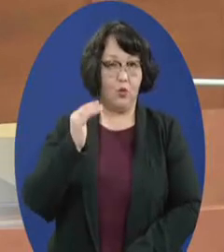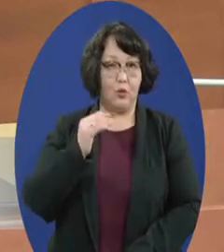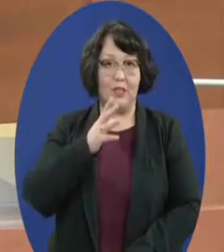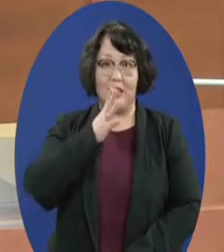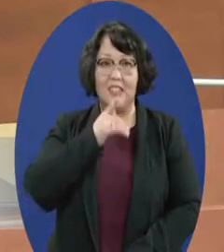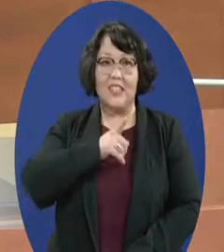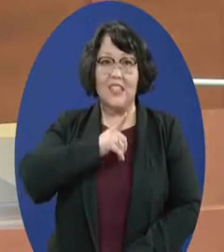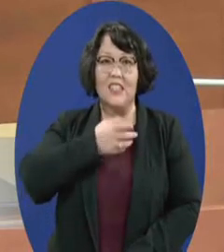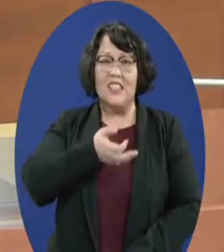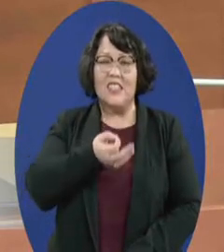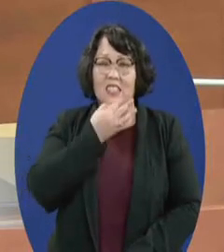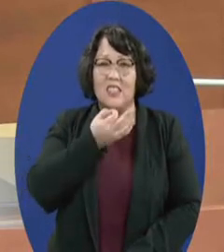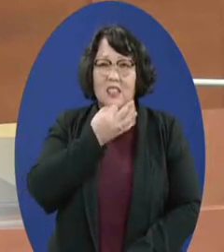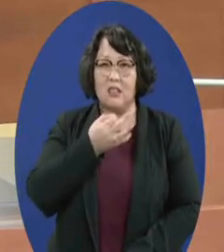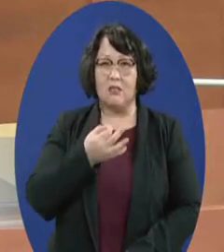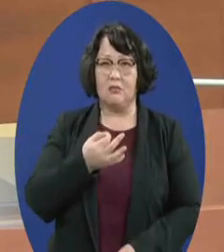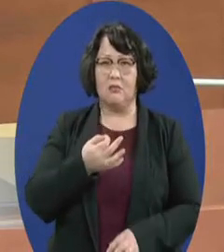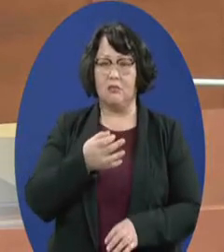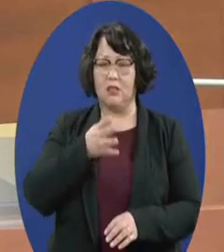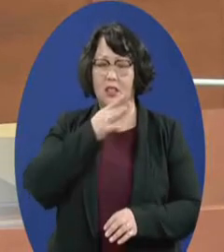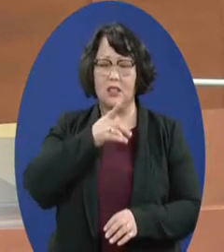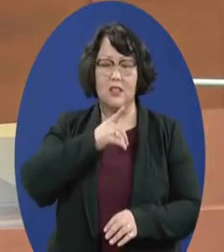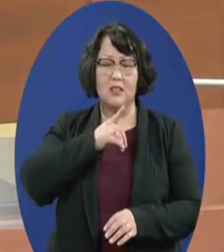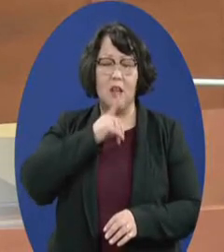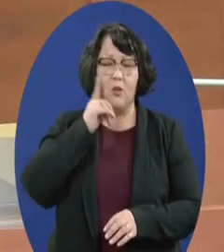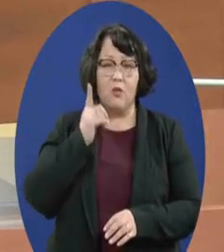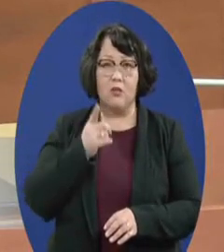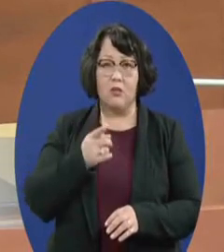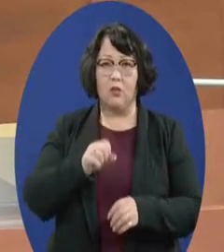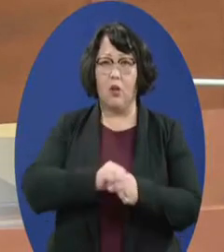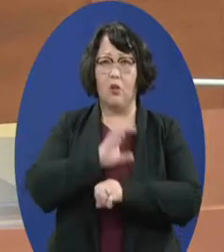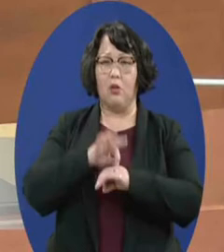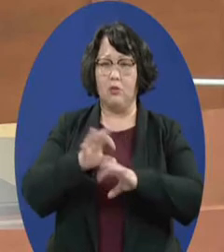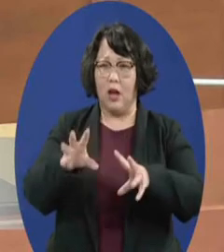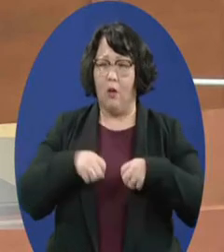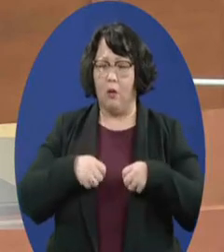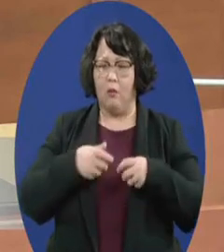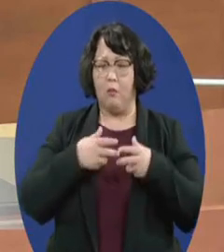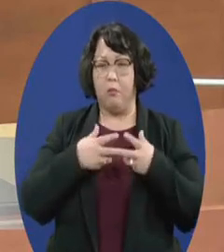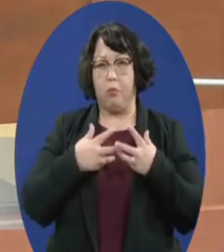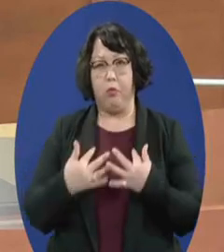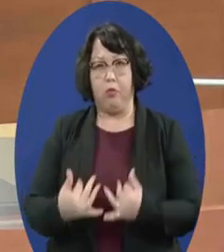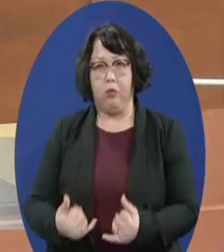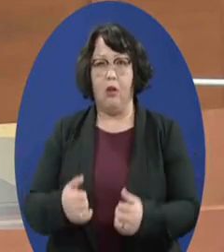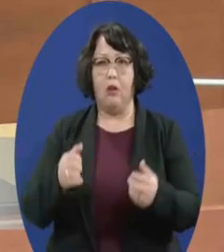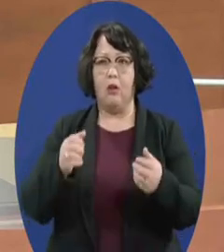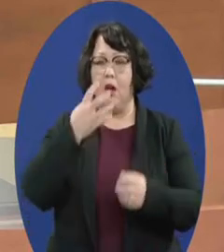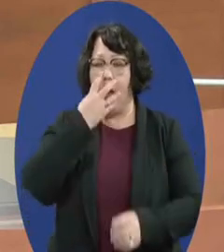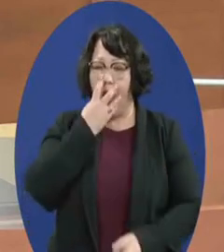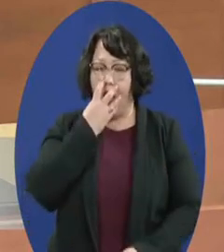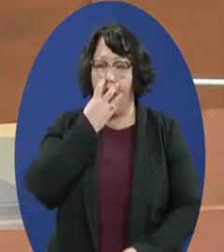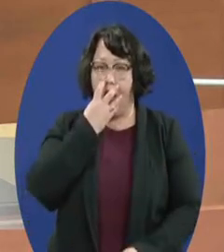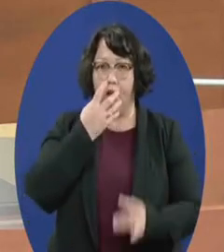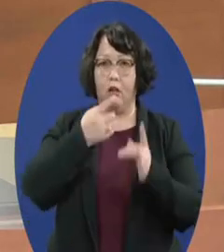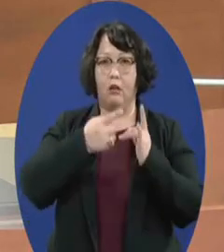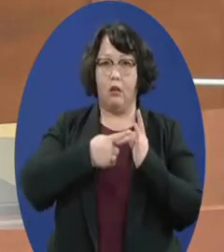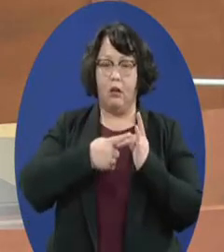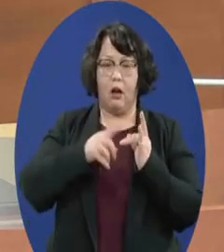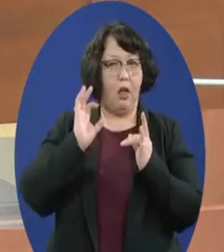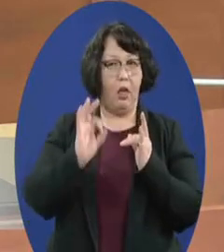илүү одоо өвчл хүндэрч одоо богино хугацаанд одоо эрчим тэмчилгээний тасгар руу шилжих